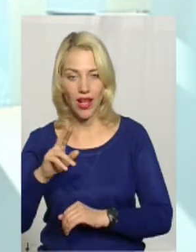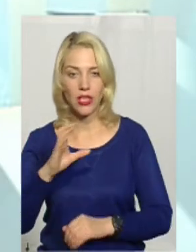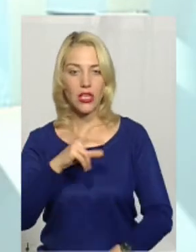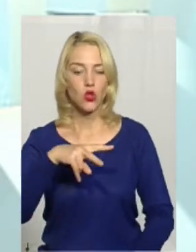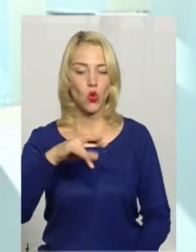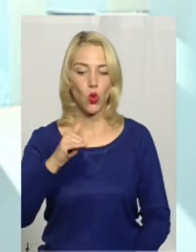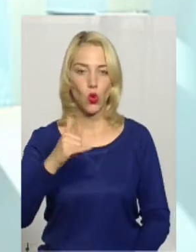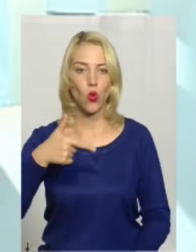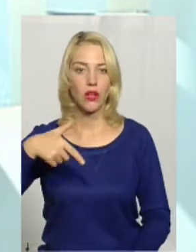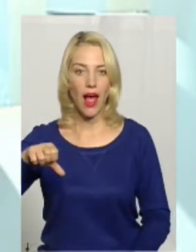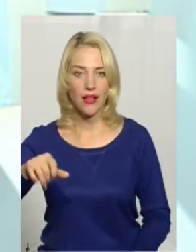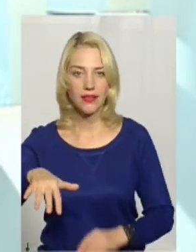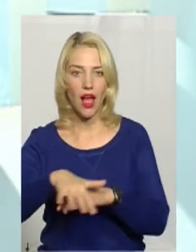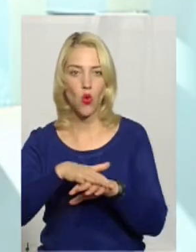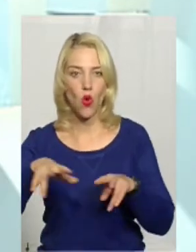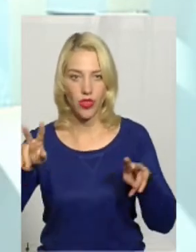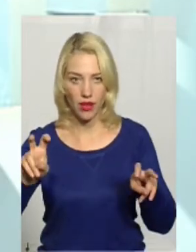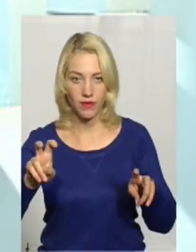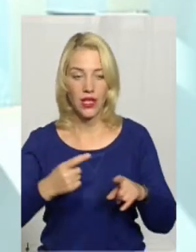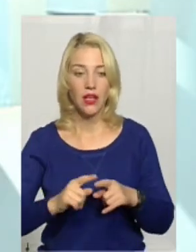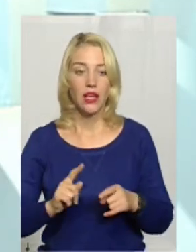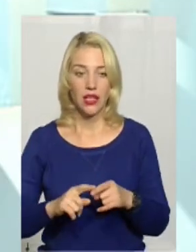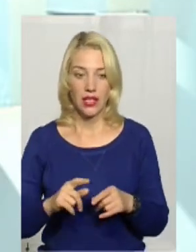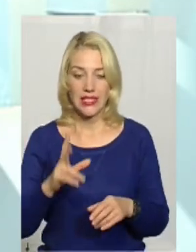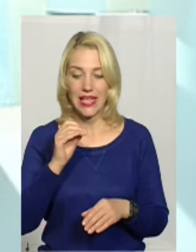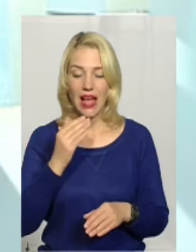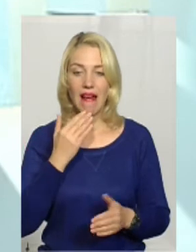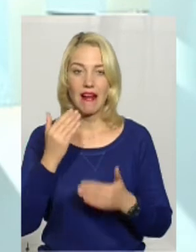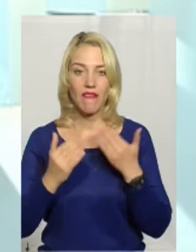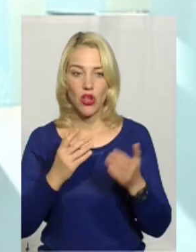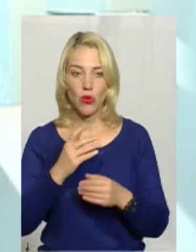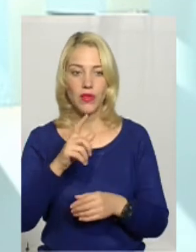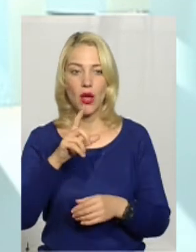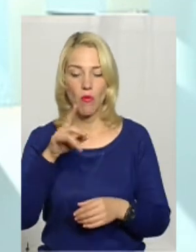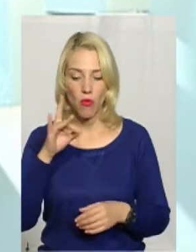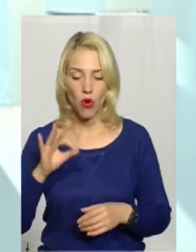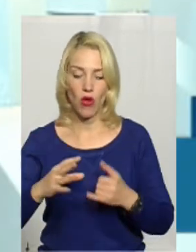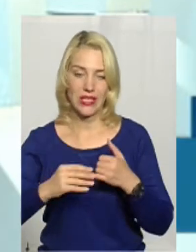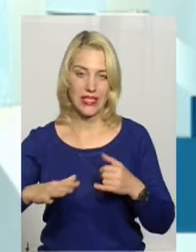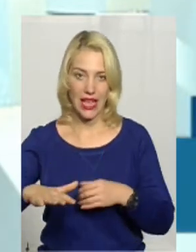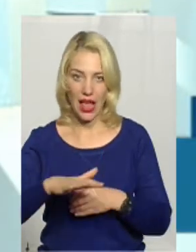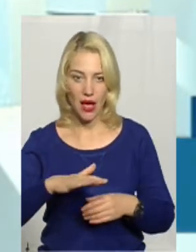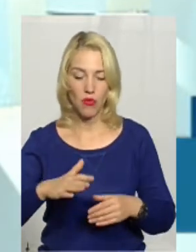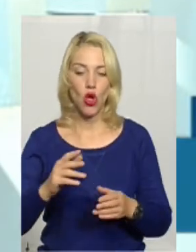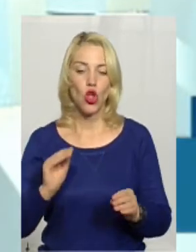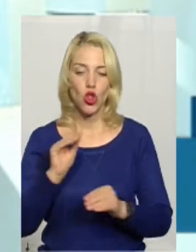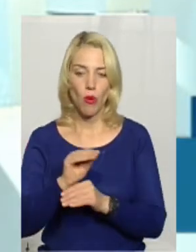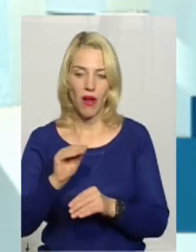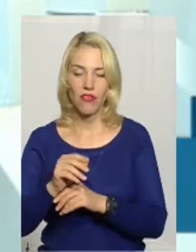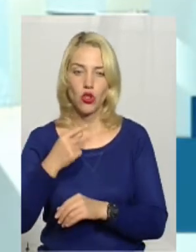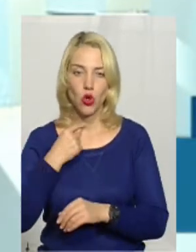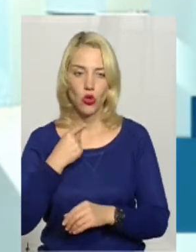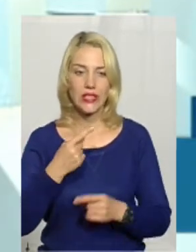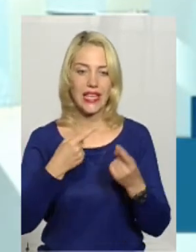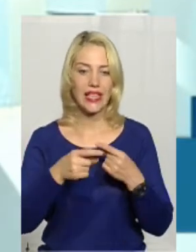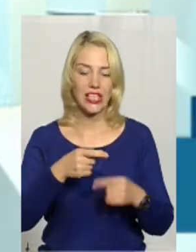В них сьогодні 250 штиків. За референдум про землю додають голоси і інші фракції, які є в Верховній Раді, і мажоритарники,